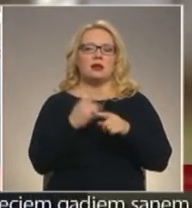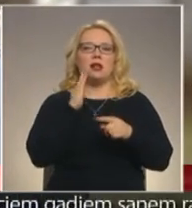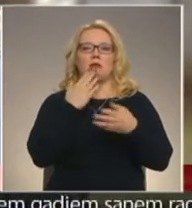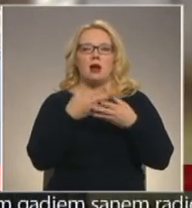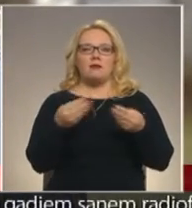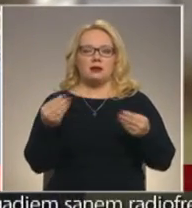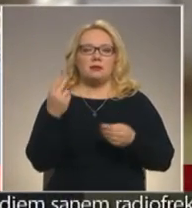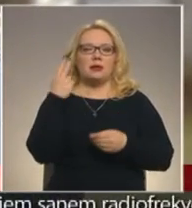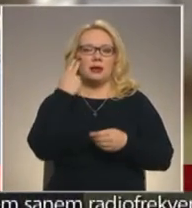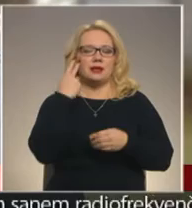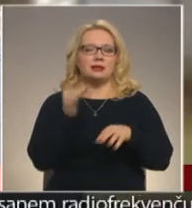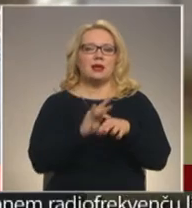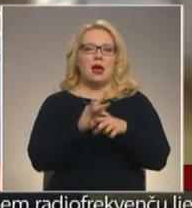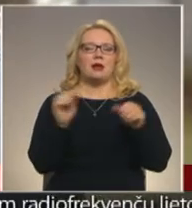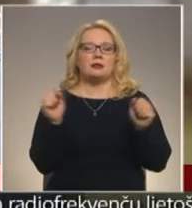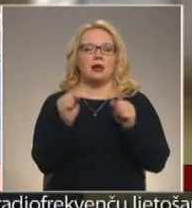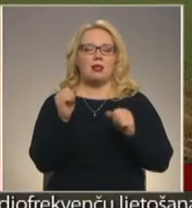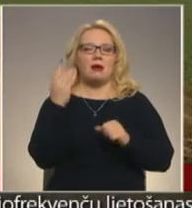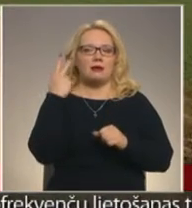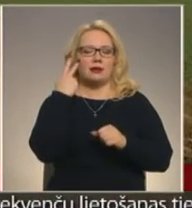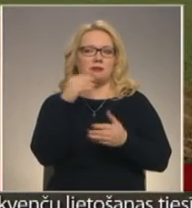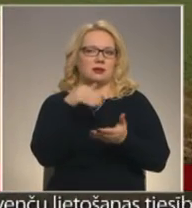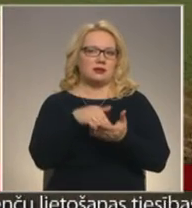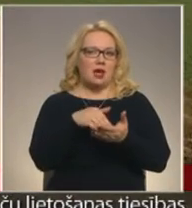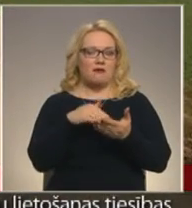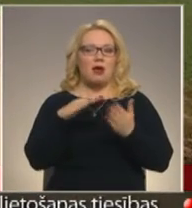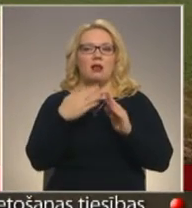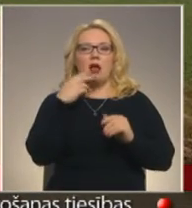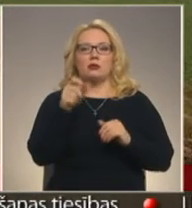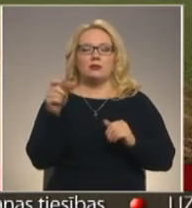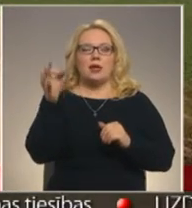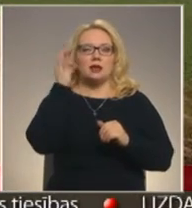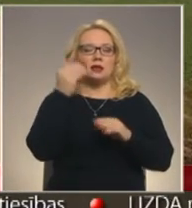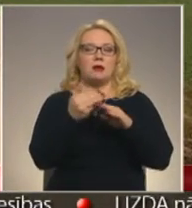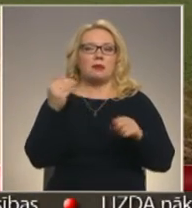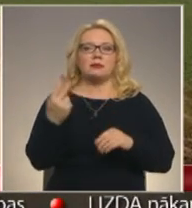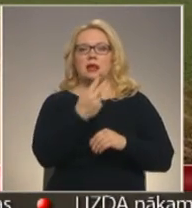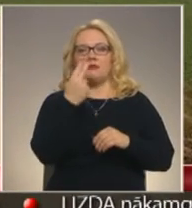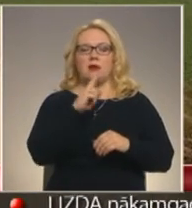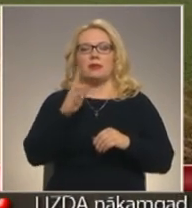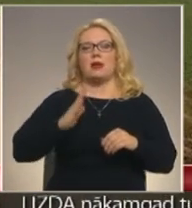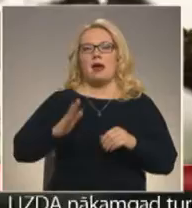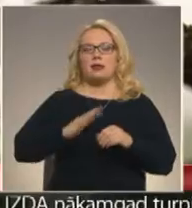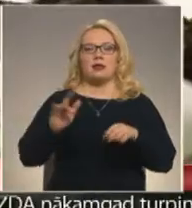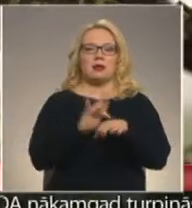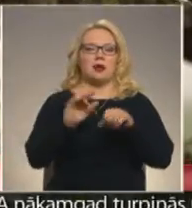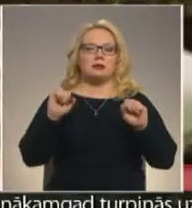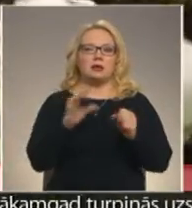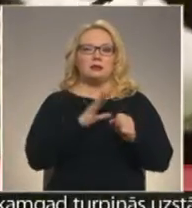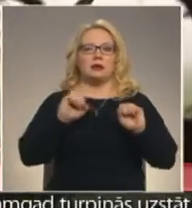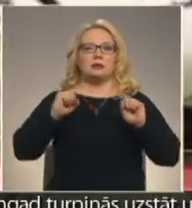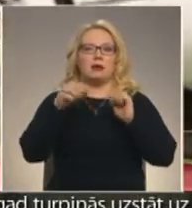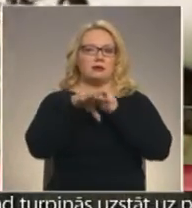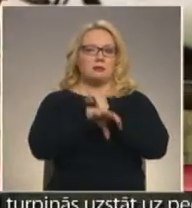bet nu, risks, kailsala risks pastāv. Lauksaimnieki atceras, ka pirms 2 gadiem negaidīt kailsals uznāca jau ziemas